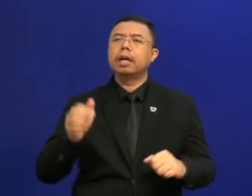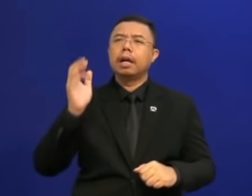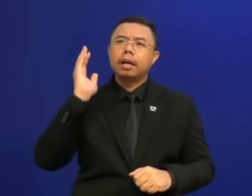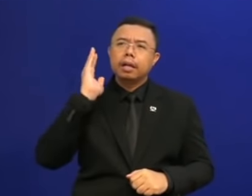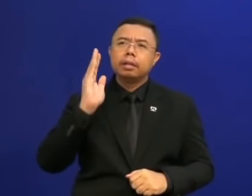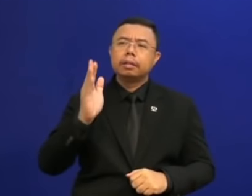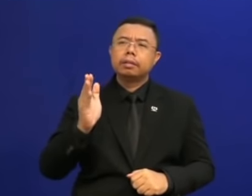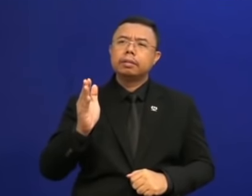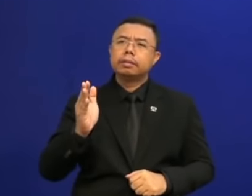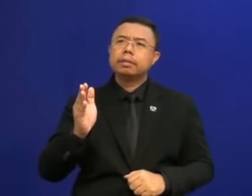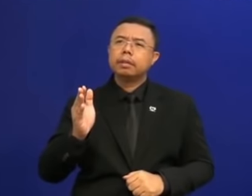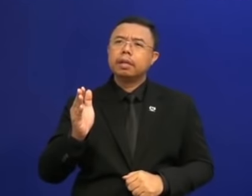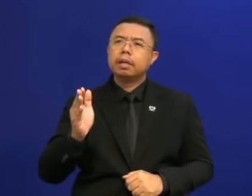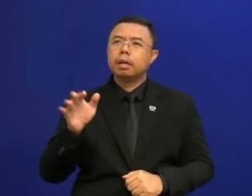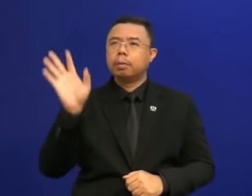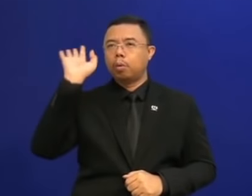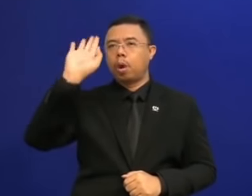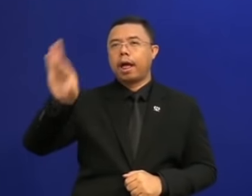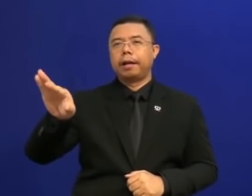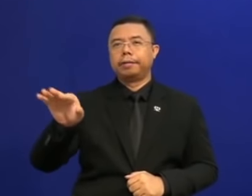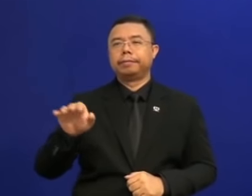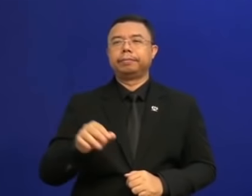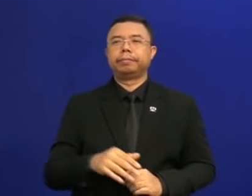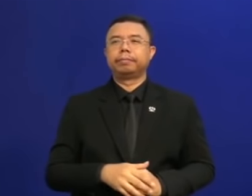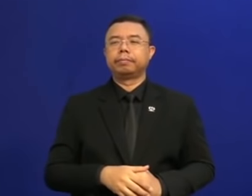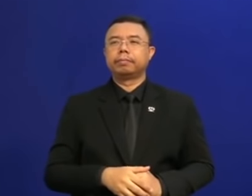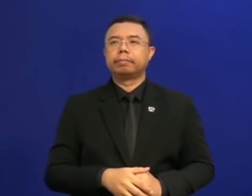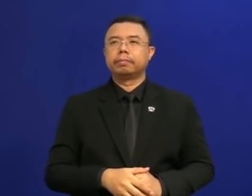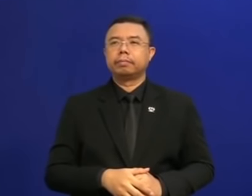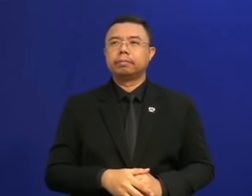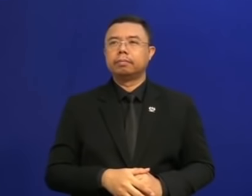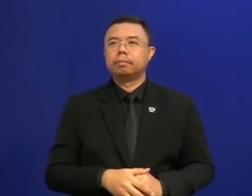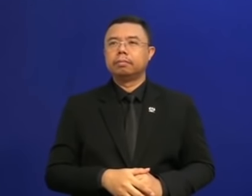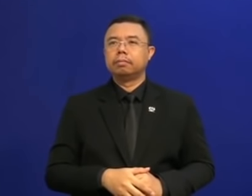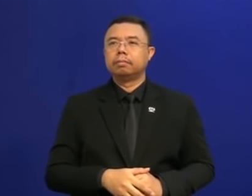akan pulang.